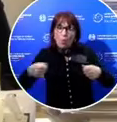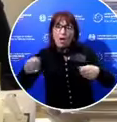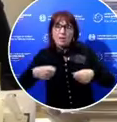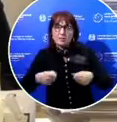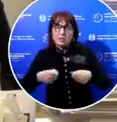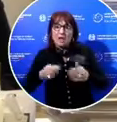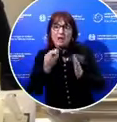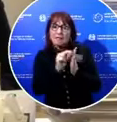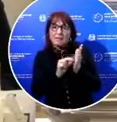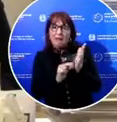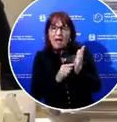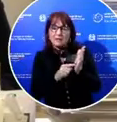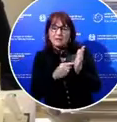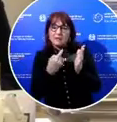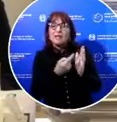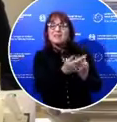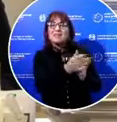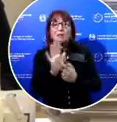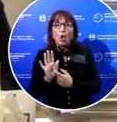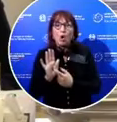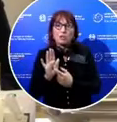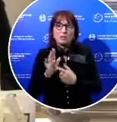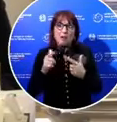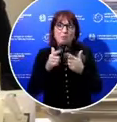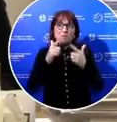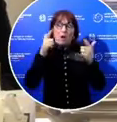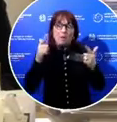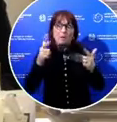un incremento assai significativo, più